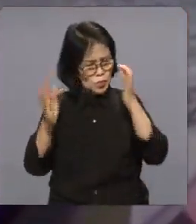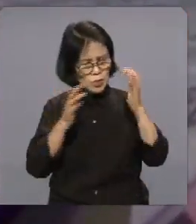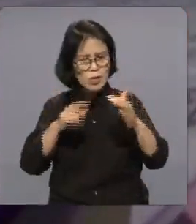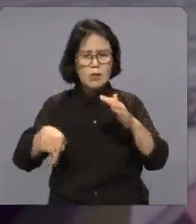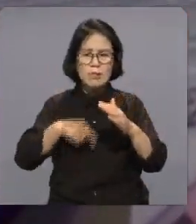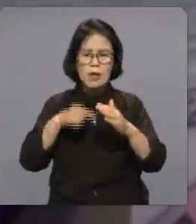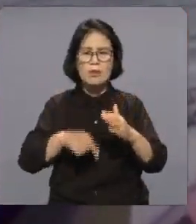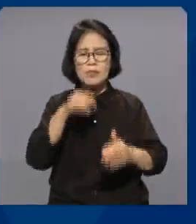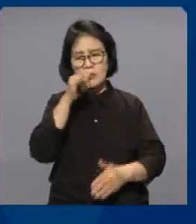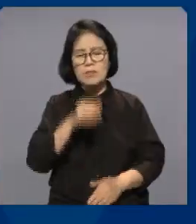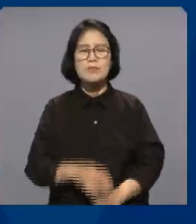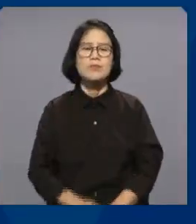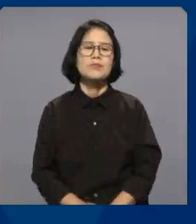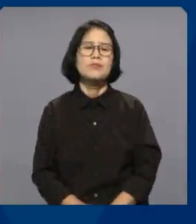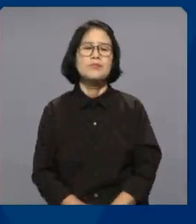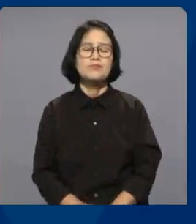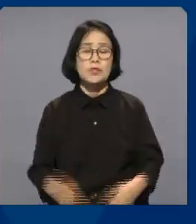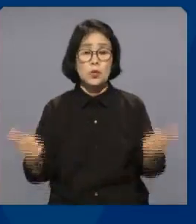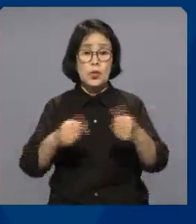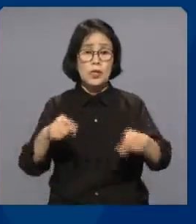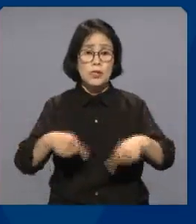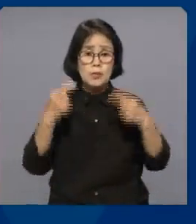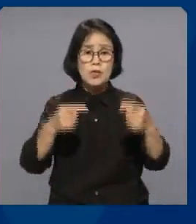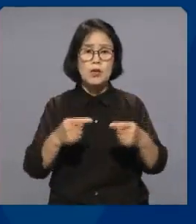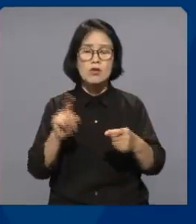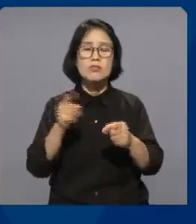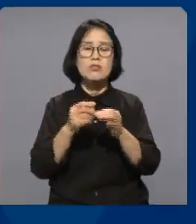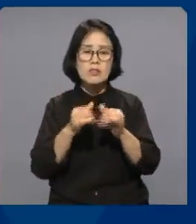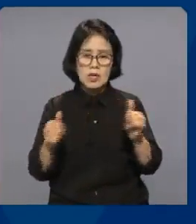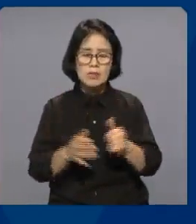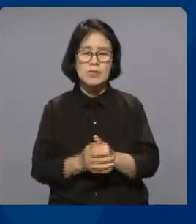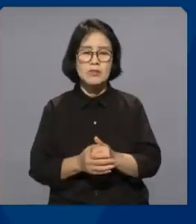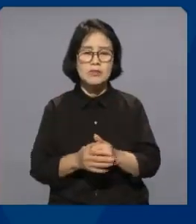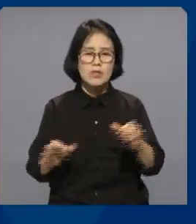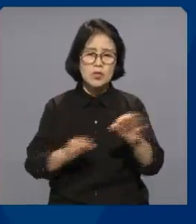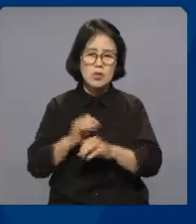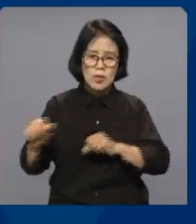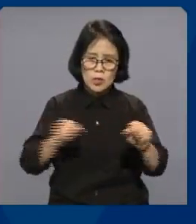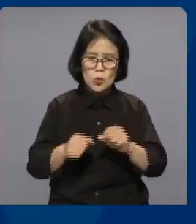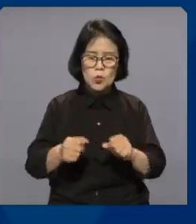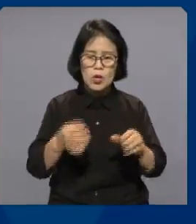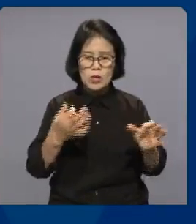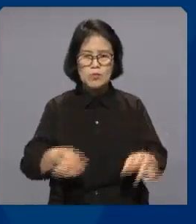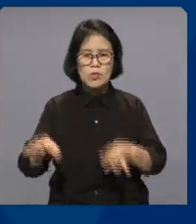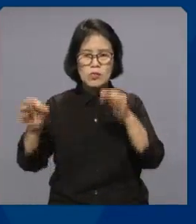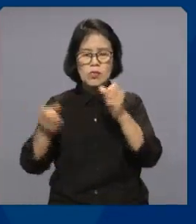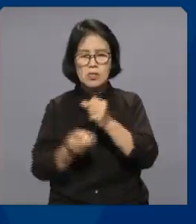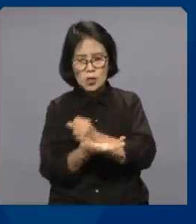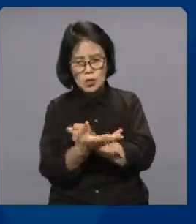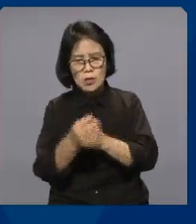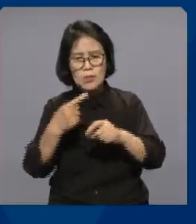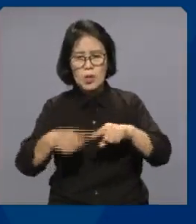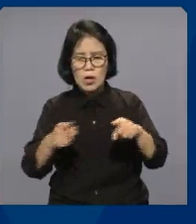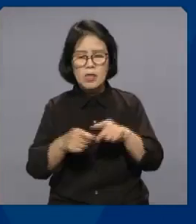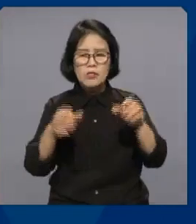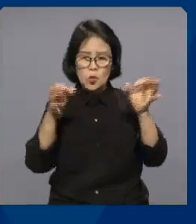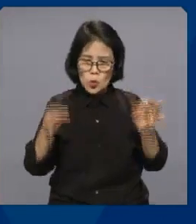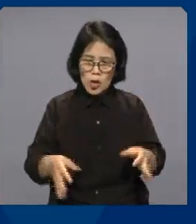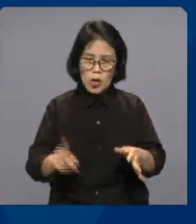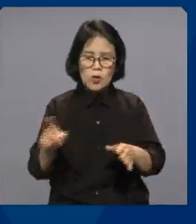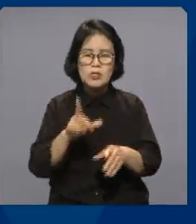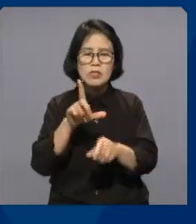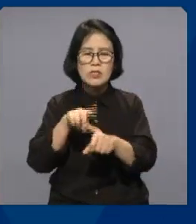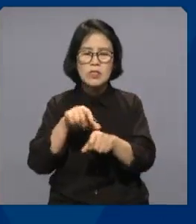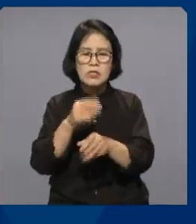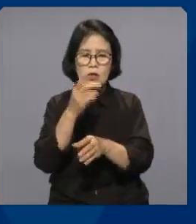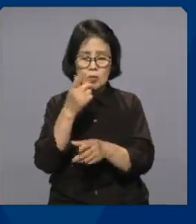내비쳤습니다 회의에 참석한 한 위원은 경제활동과 인플레이션이 미치는 영향을 평가하는 동안 일정